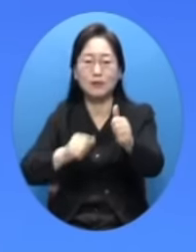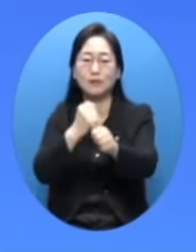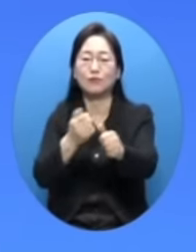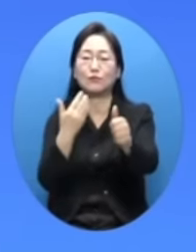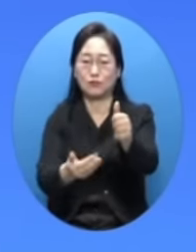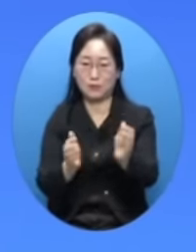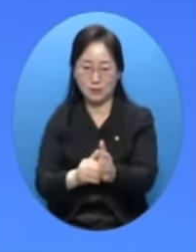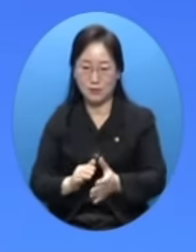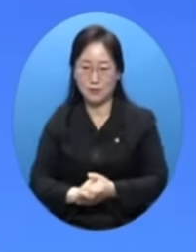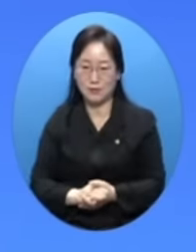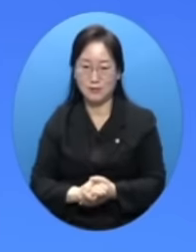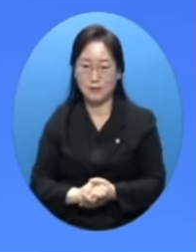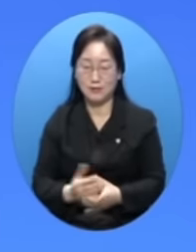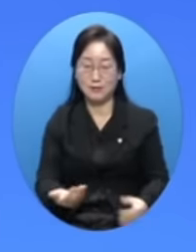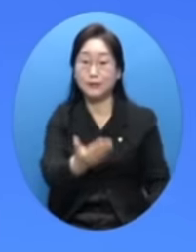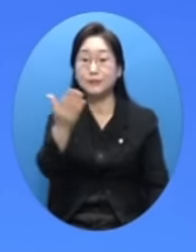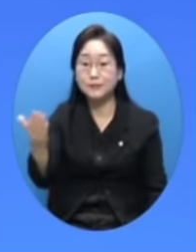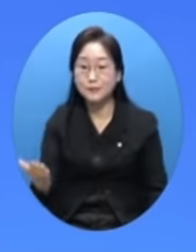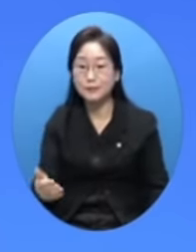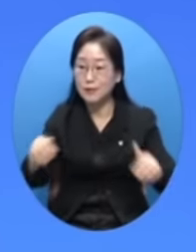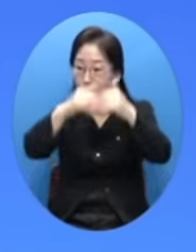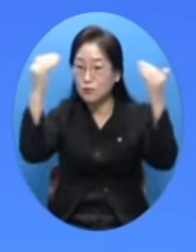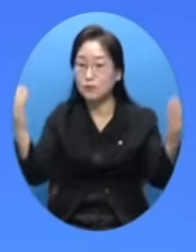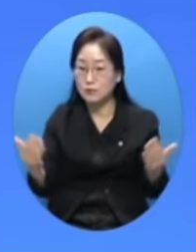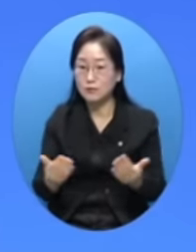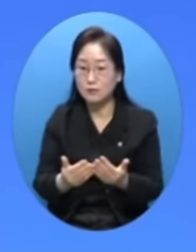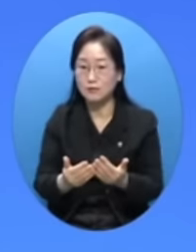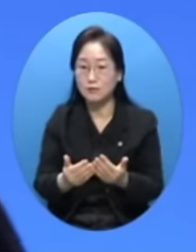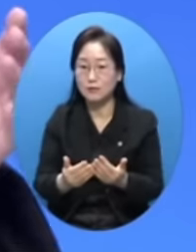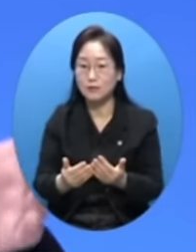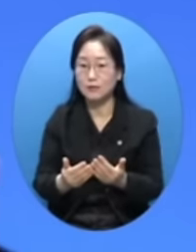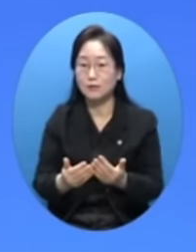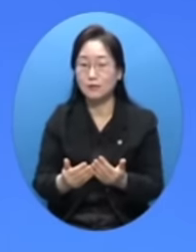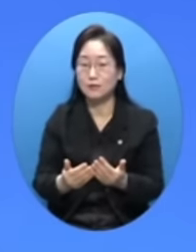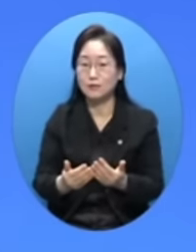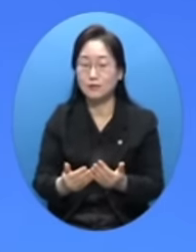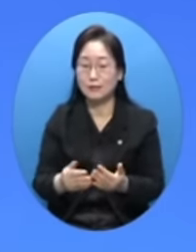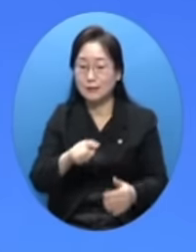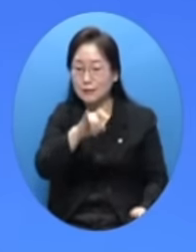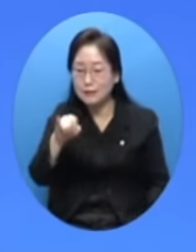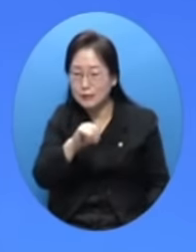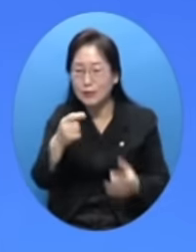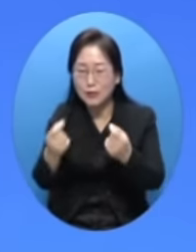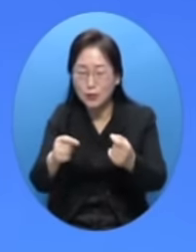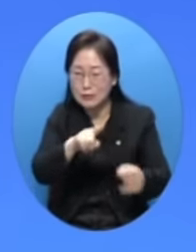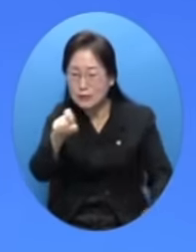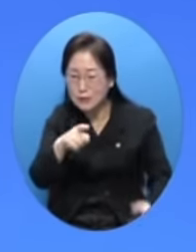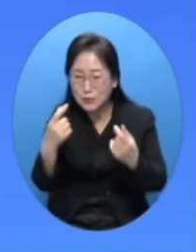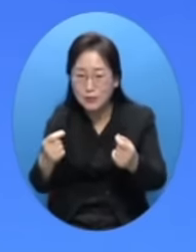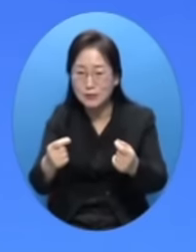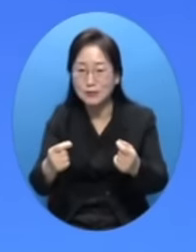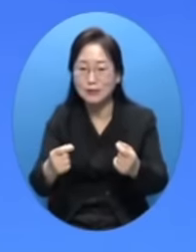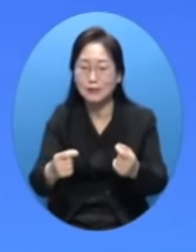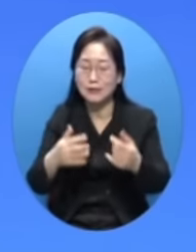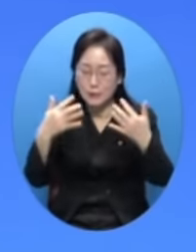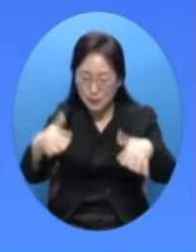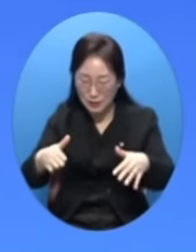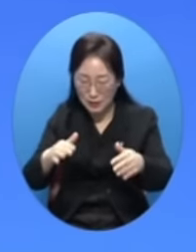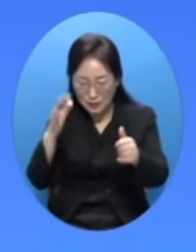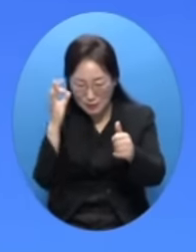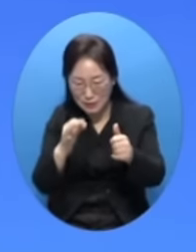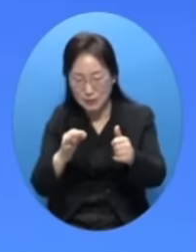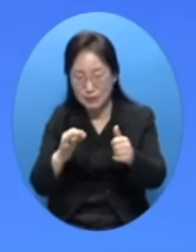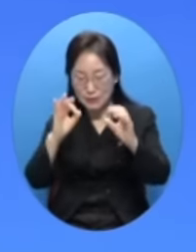것입니다 아멘 여러분 여러분 모두가 지렁 같이 연약한 준다는 것을 잊지 말아야 될